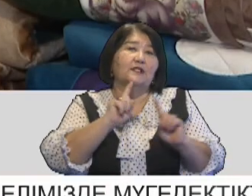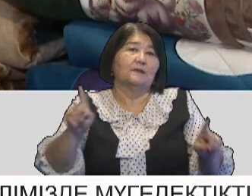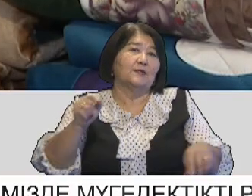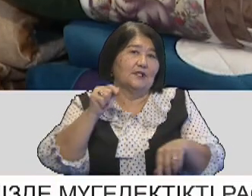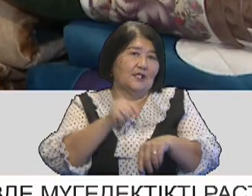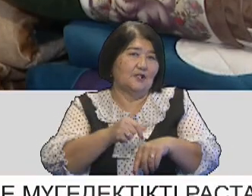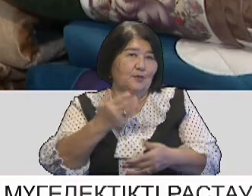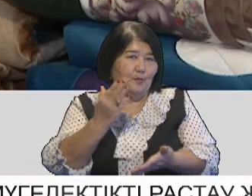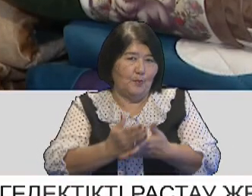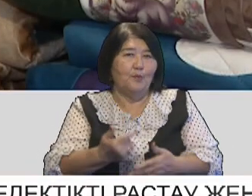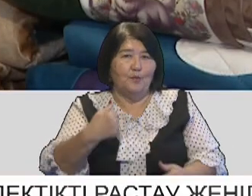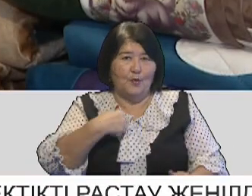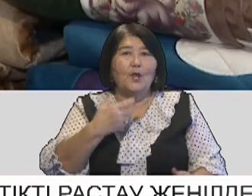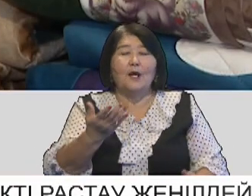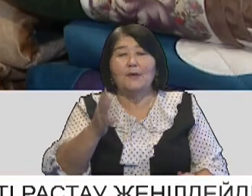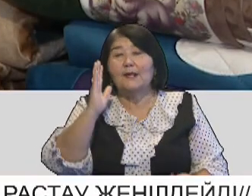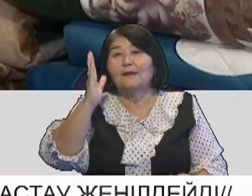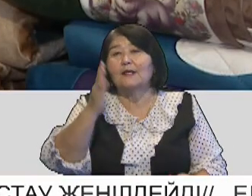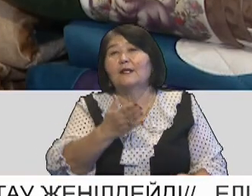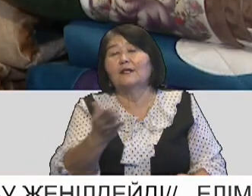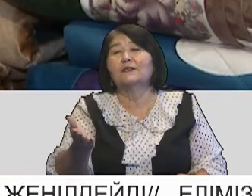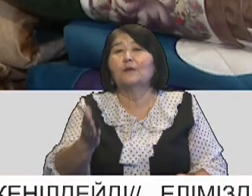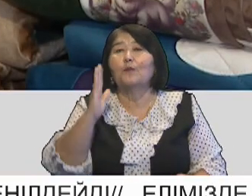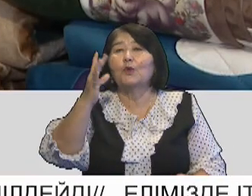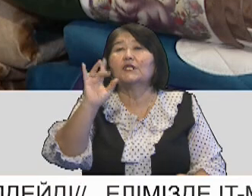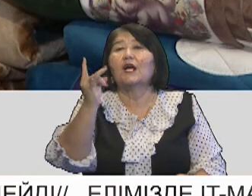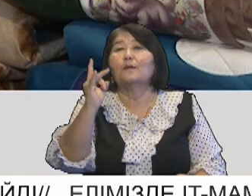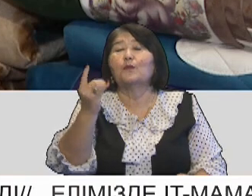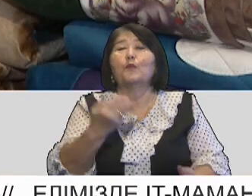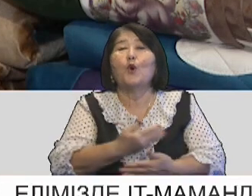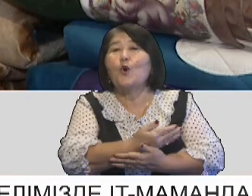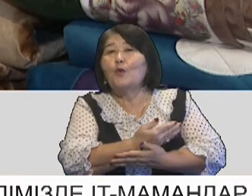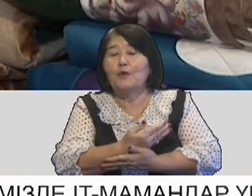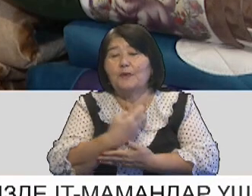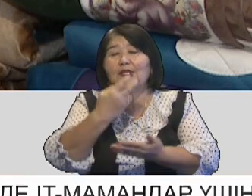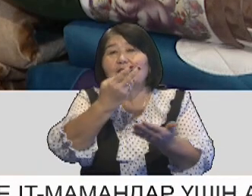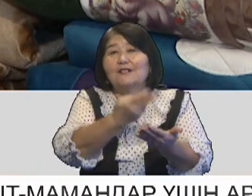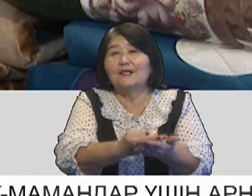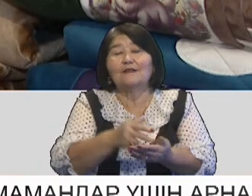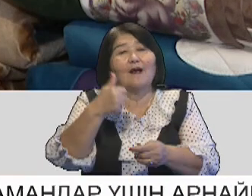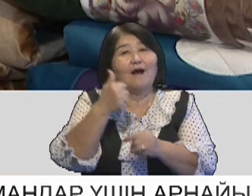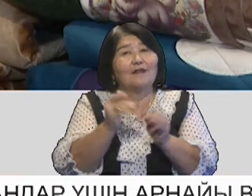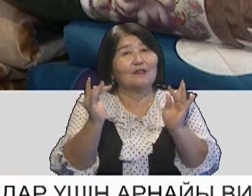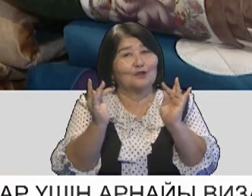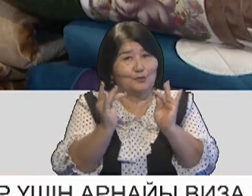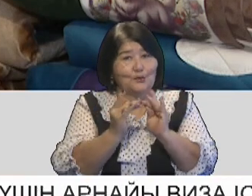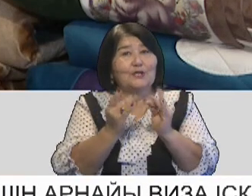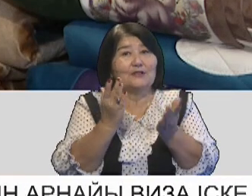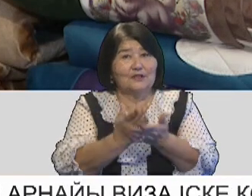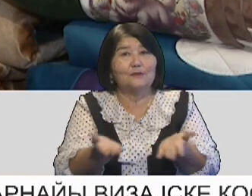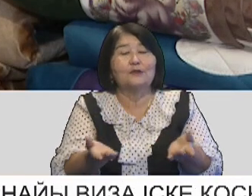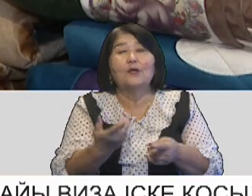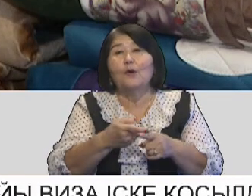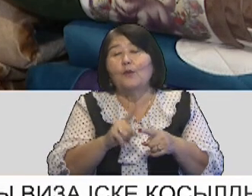болам. Келешек, болашақ баланың, бөпенің жататын алғашқы төсеніші ғой.